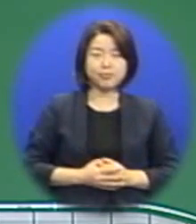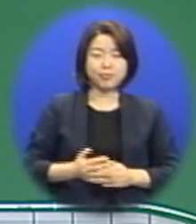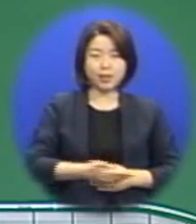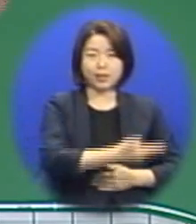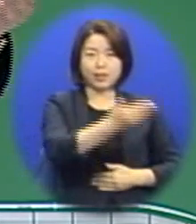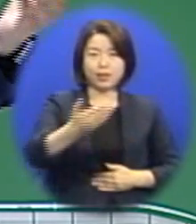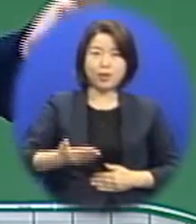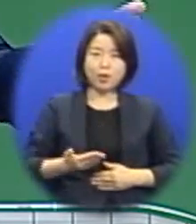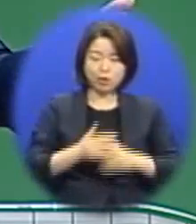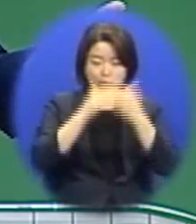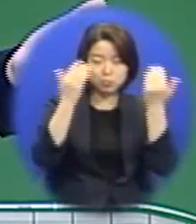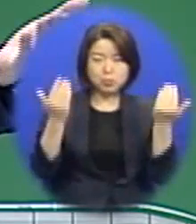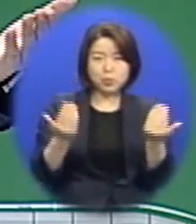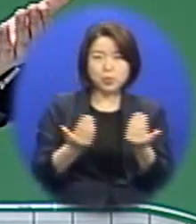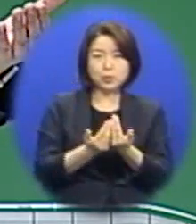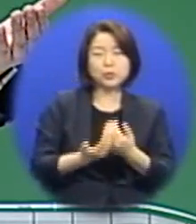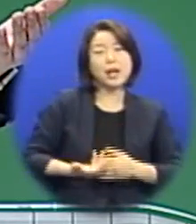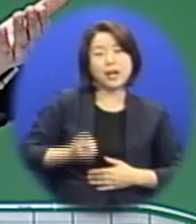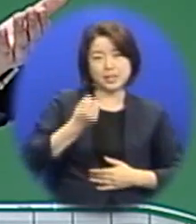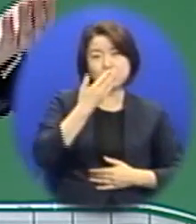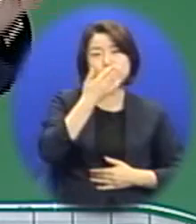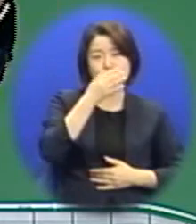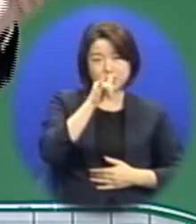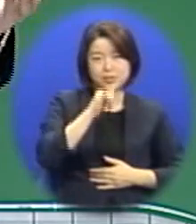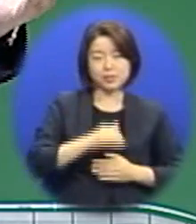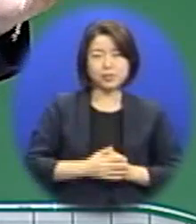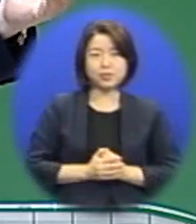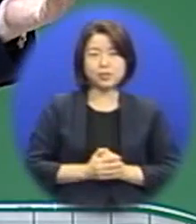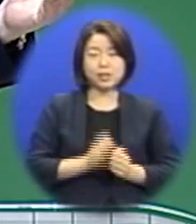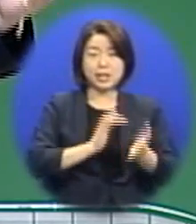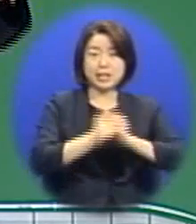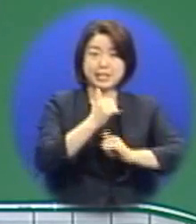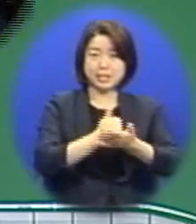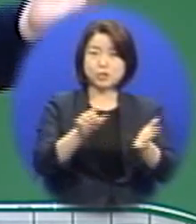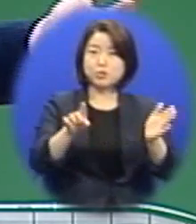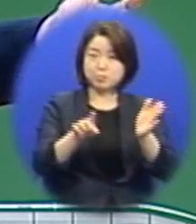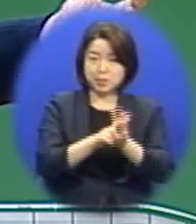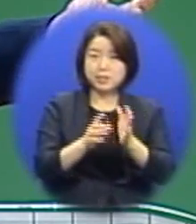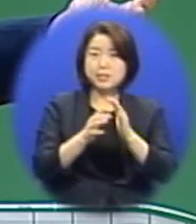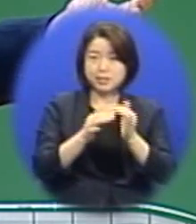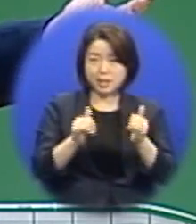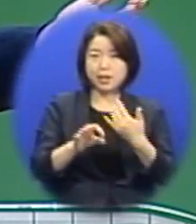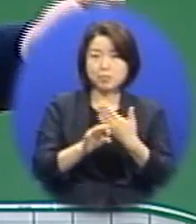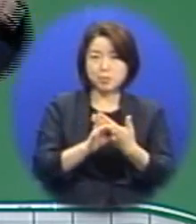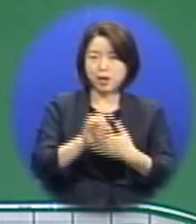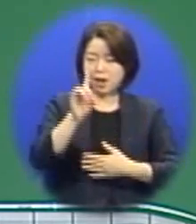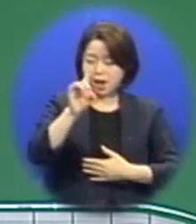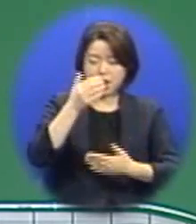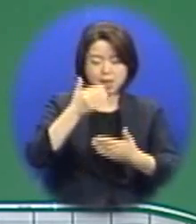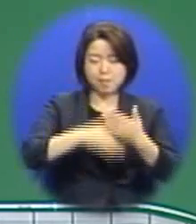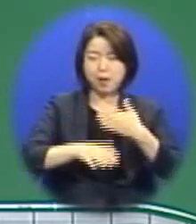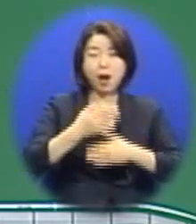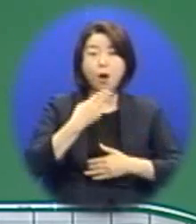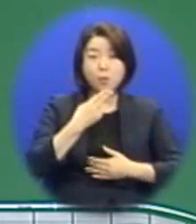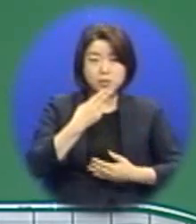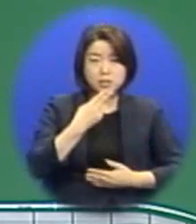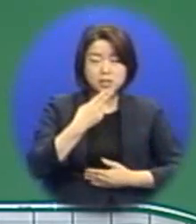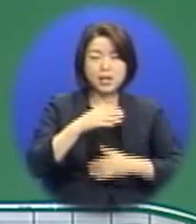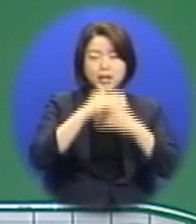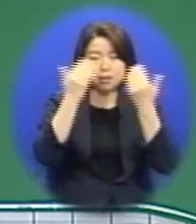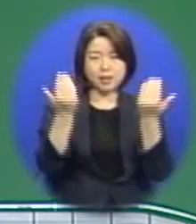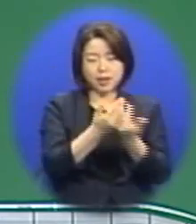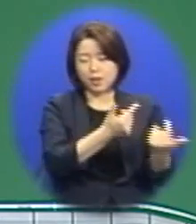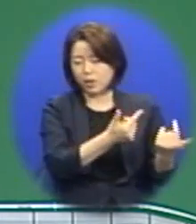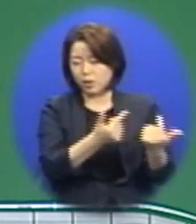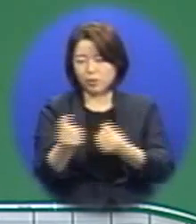여러분 모두가 다 누릴 수 있는 거예요. 예수 믿는 사람이면 한 사람도 빠짐없이 다 이 기쁨의 기적을 누릴